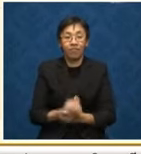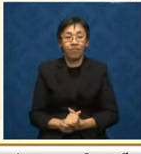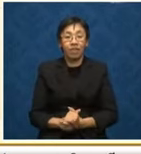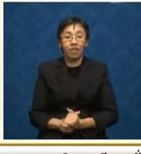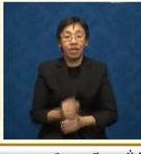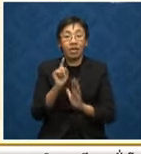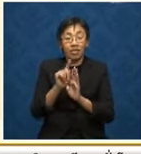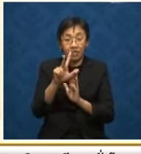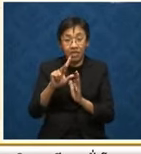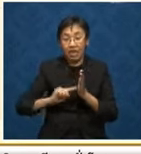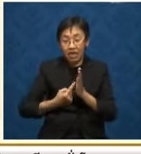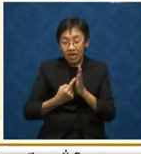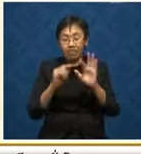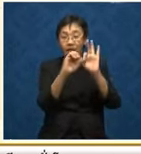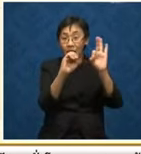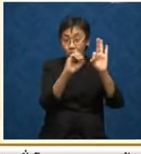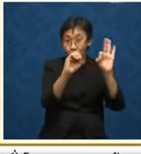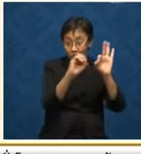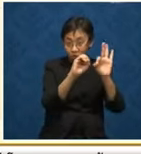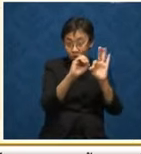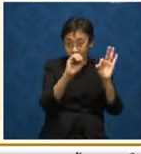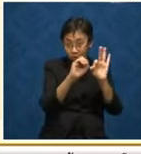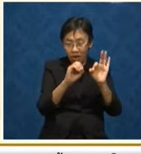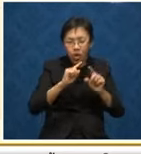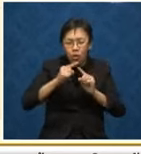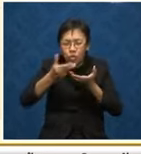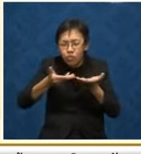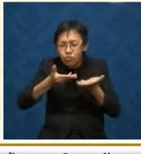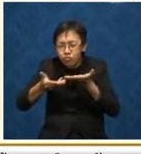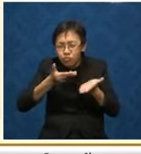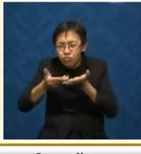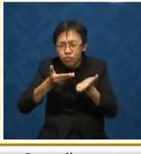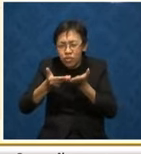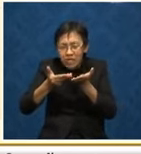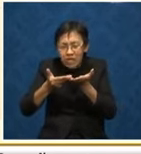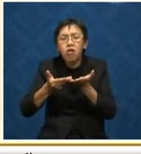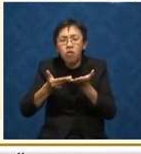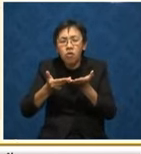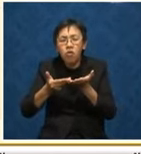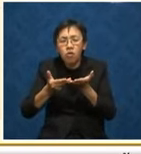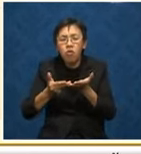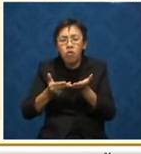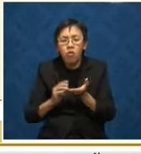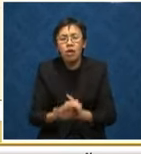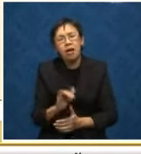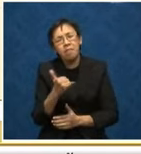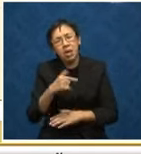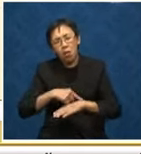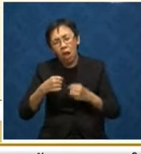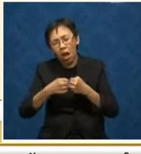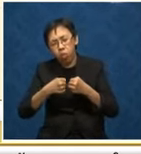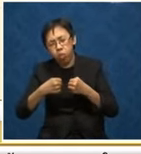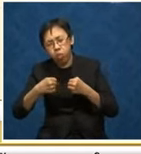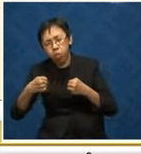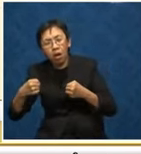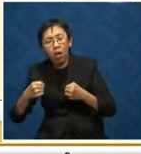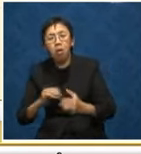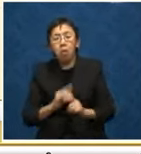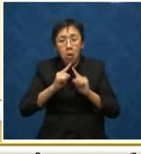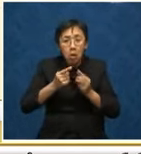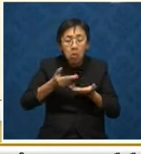าเริ่ม9โมงแต่ถ้าเราดำเนินการเห็นว่ามันยืดออกไปมากนะครับผมอาจจะต้องหารือเพราะว่าเวลาห